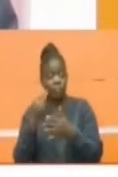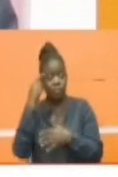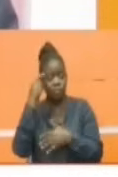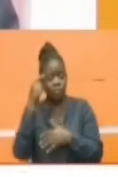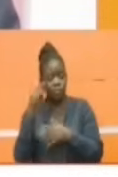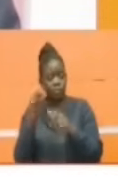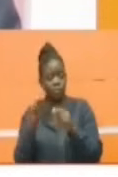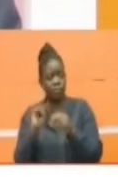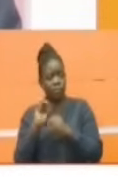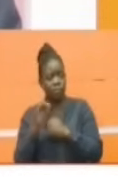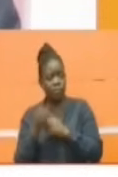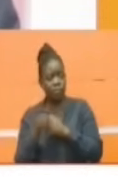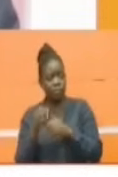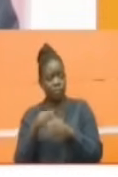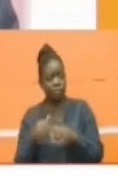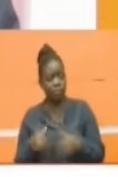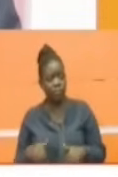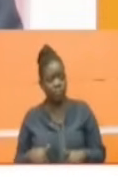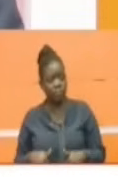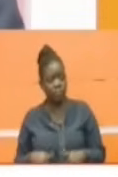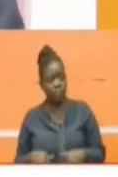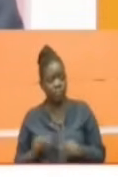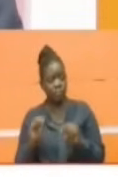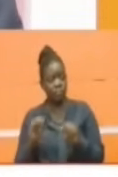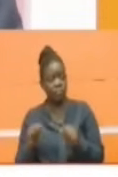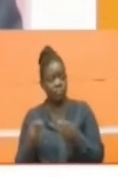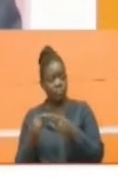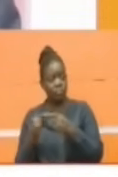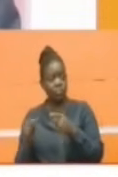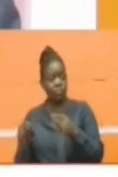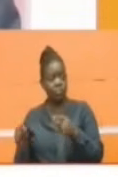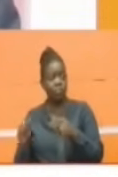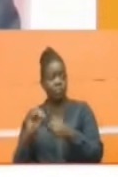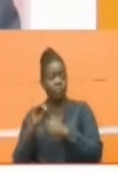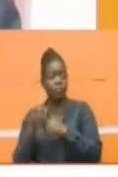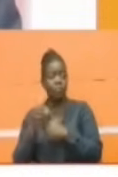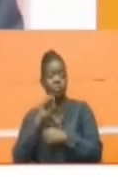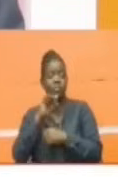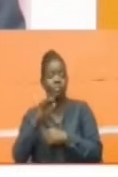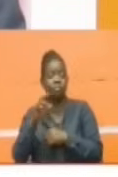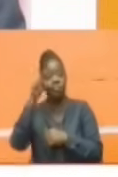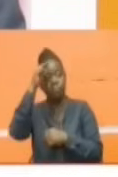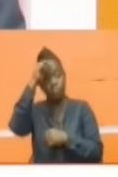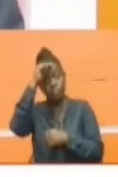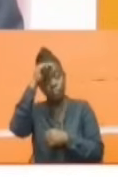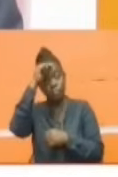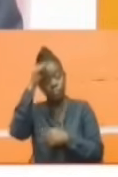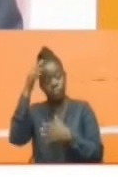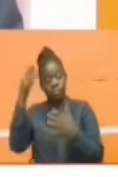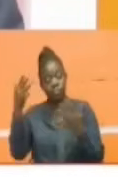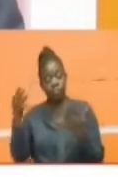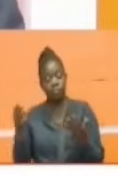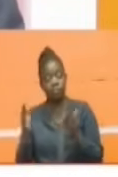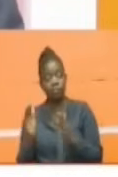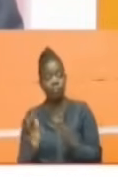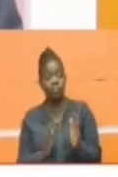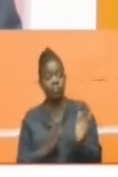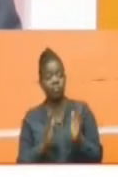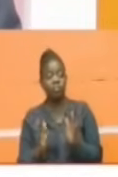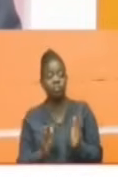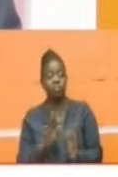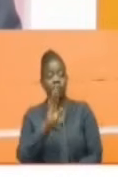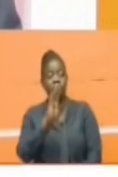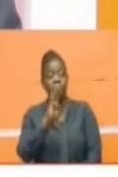ebbula ly'emirimu bavubuka nga basobola okwetandikirawo emirimu babyogeredde ku matikira agabadde ku bbanguliro eryateekebwa